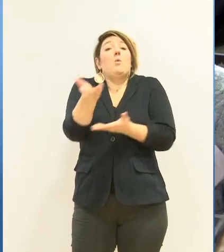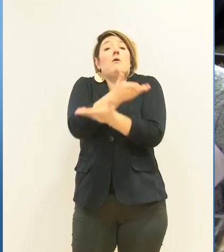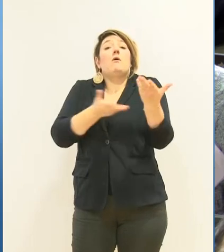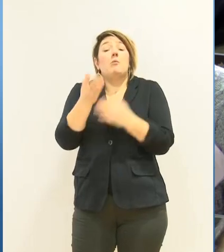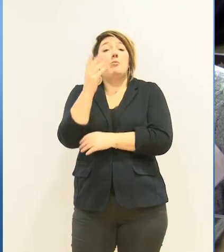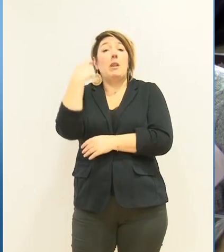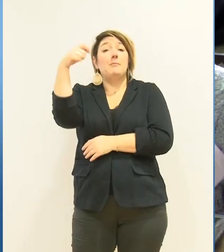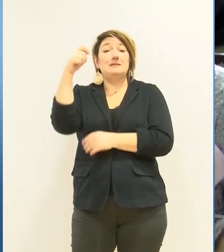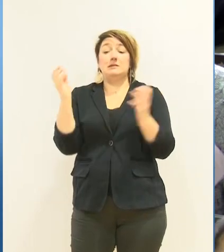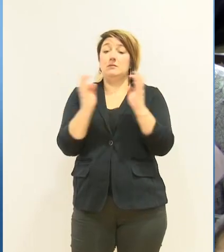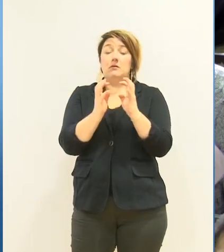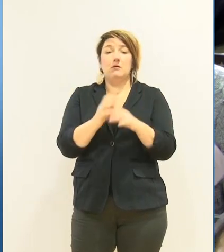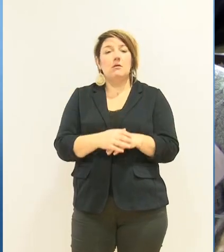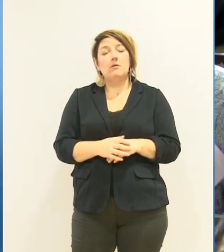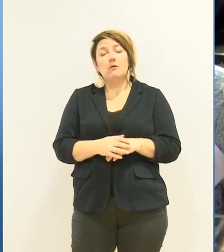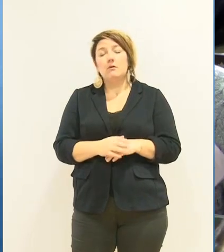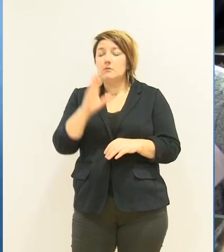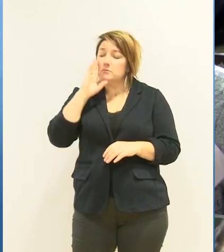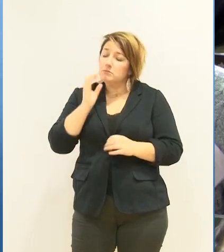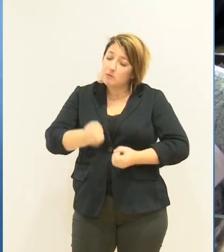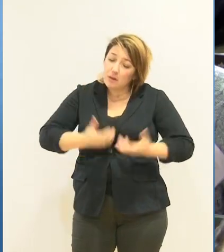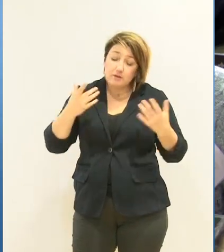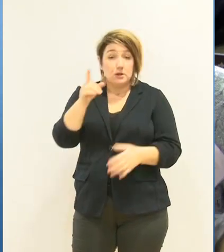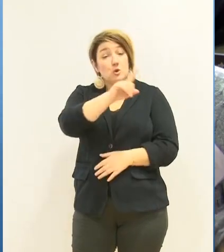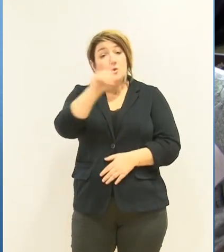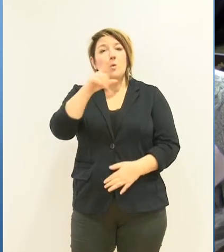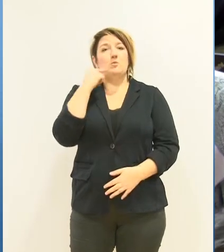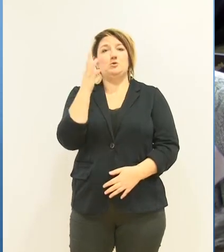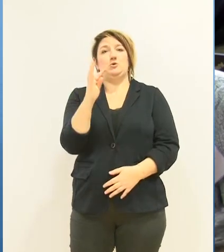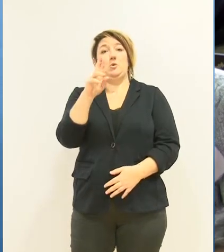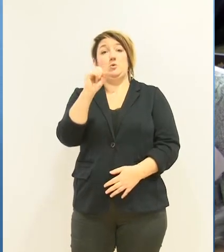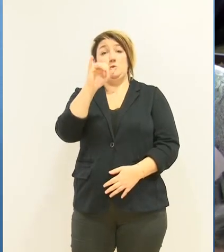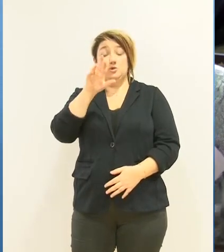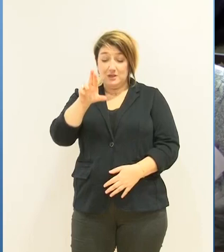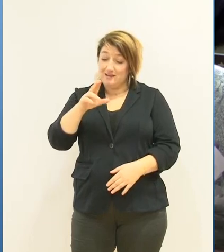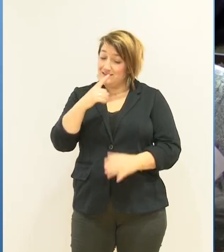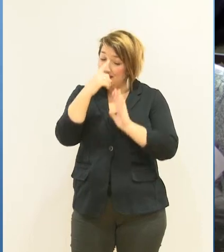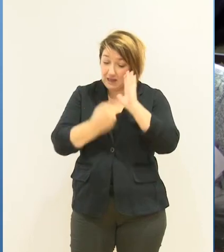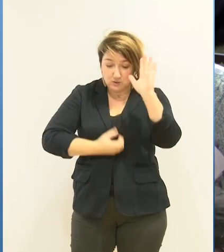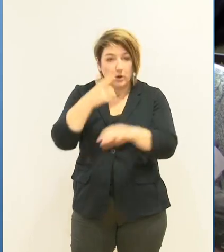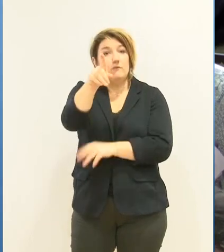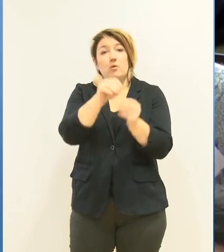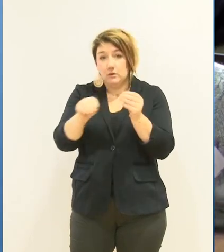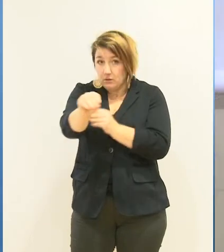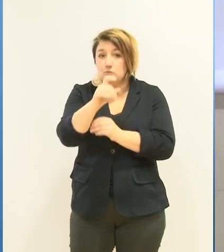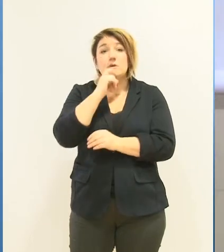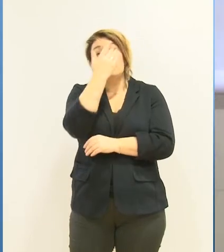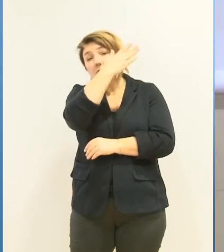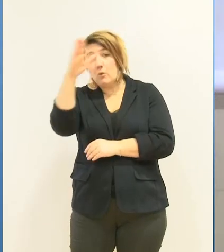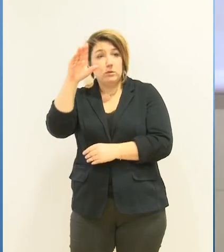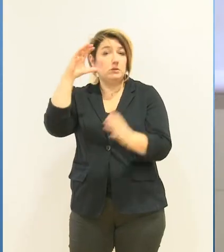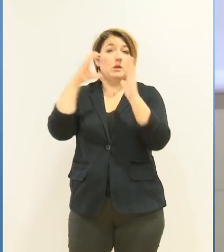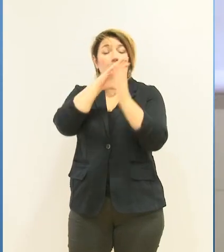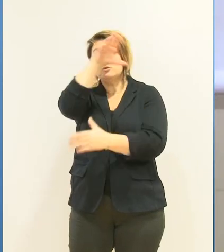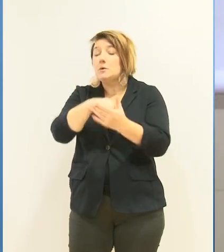il y a merci de me laisser parler non plus mais je touche r c'est là la question orale merci me semblerait plus tard avons relancé décembre aux alentours de